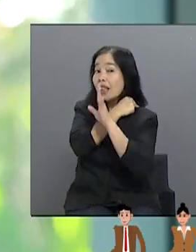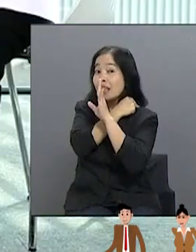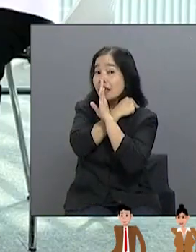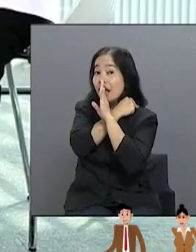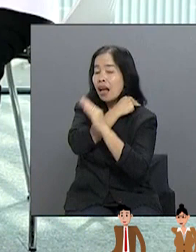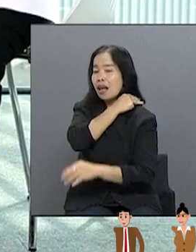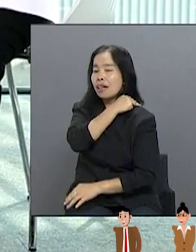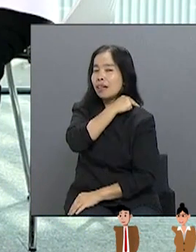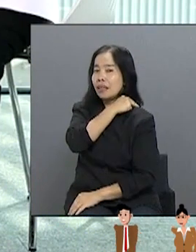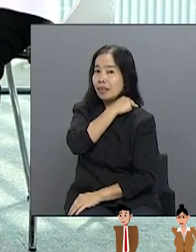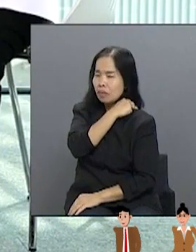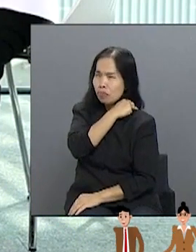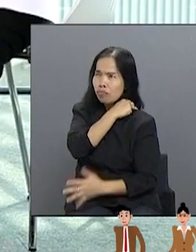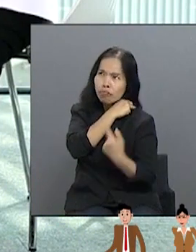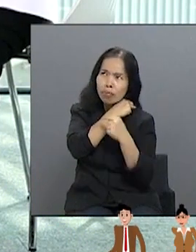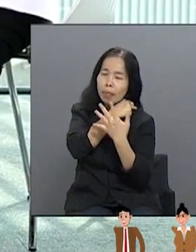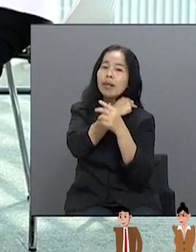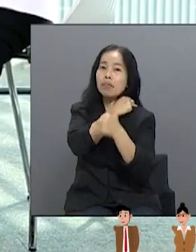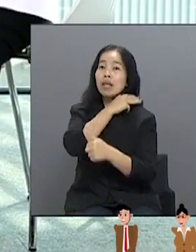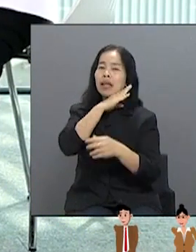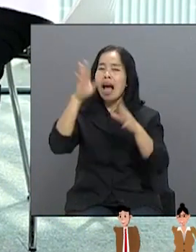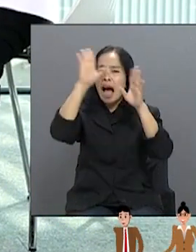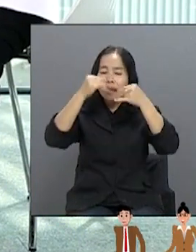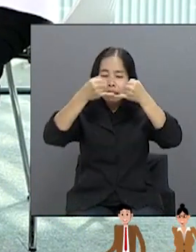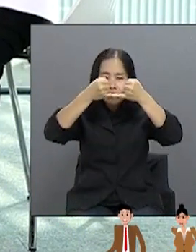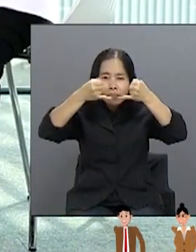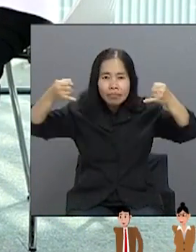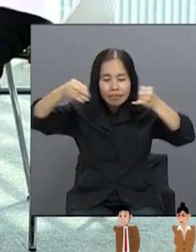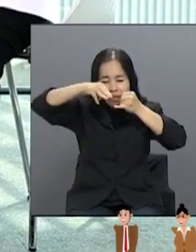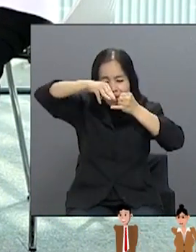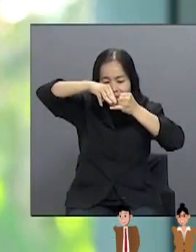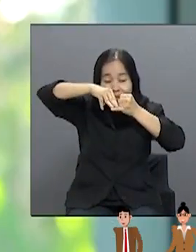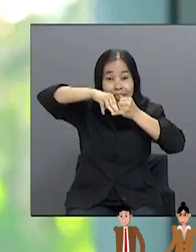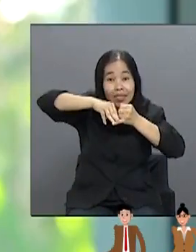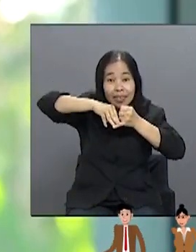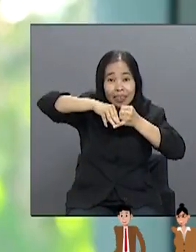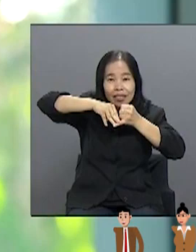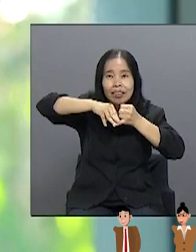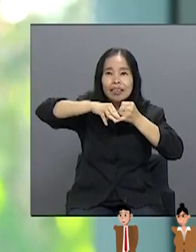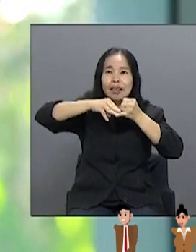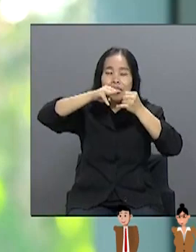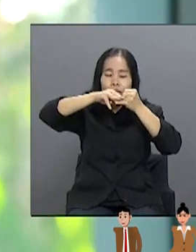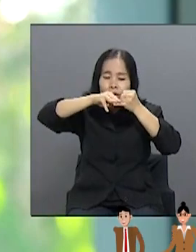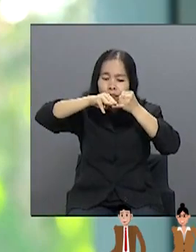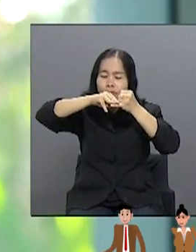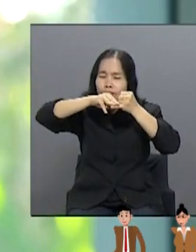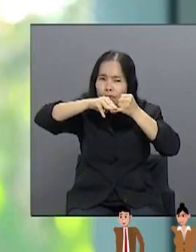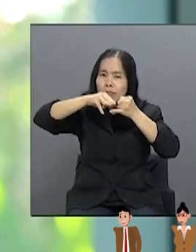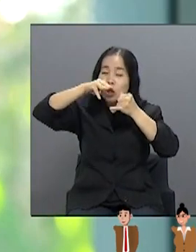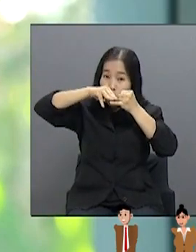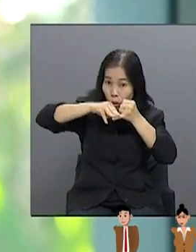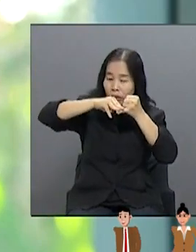ล้ามเนื้อของคนเราอ่ะจะเป็นเหมือนเส้นได้มาเรียงกันนะคะเพราะฉะนั้นถ้าเรากดแล้วลองกดคลึงคลึงขวางขวางแบ